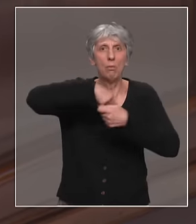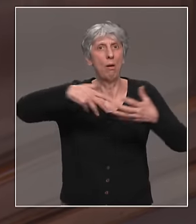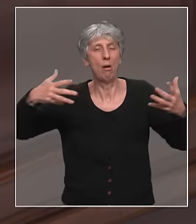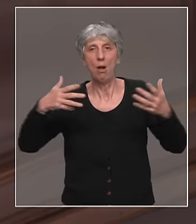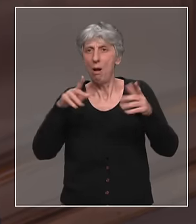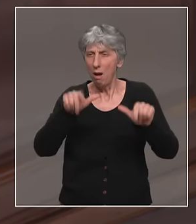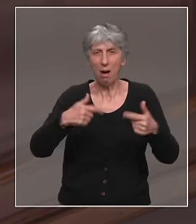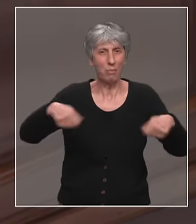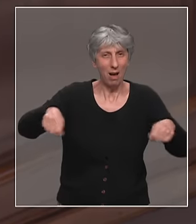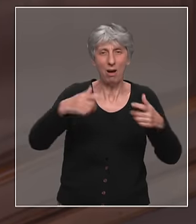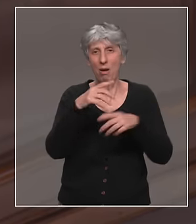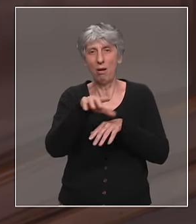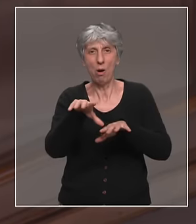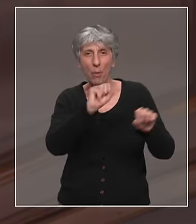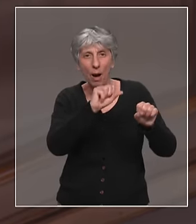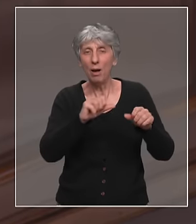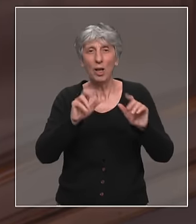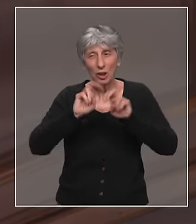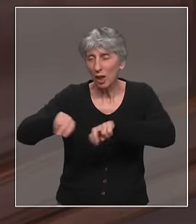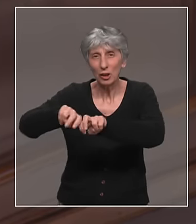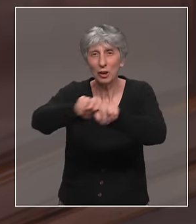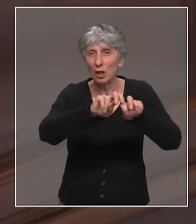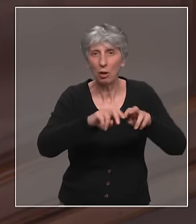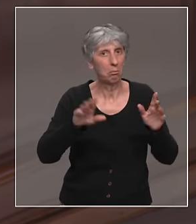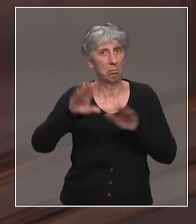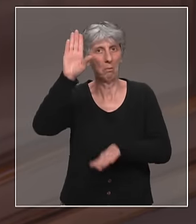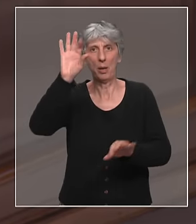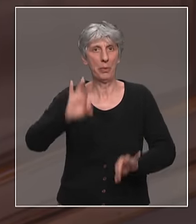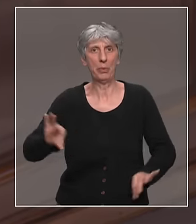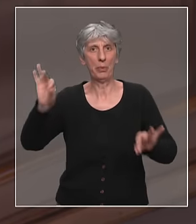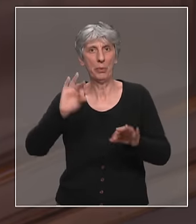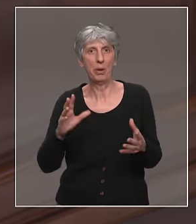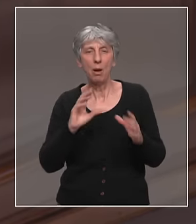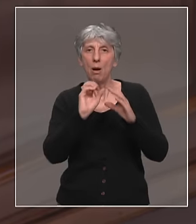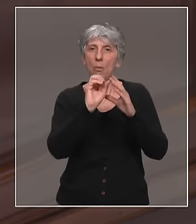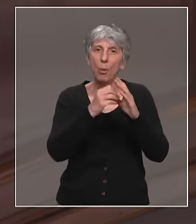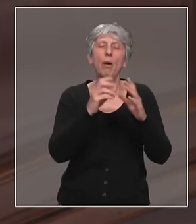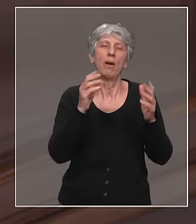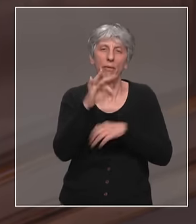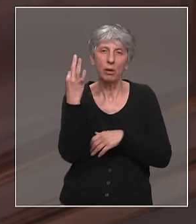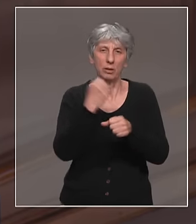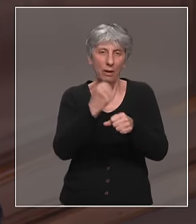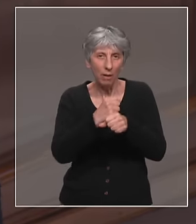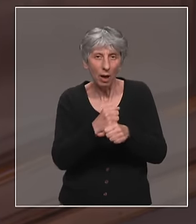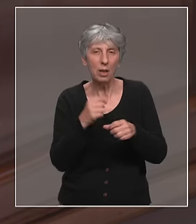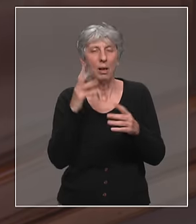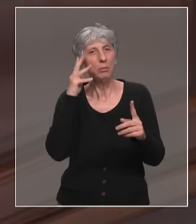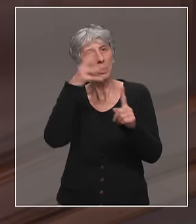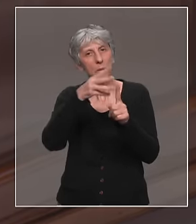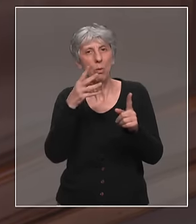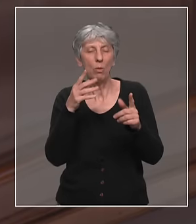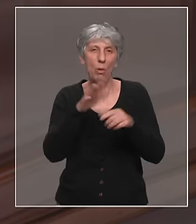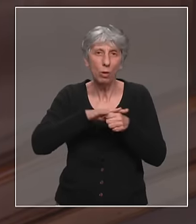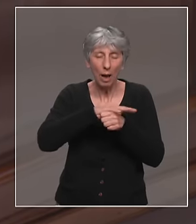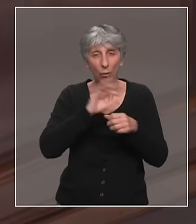des emplois, qu'elles ne trouvent pas preneurs malgré toutes les démarches qu'elles entreprennent auprès de Pôle emploi, maintenant France Travail, des missions locales et autres. Donc